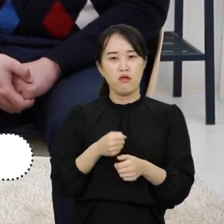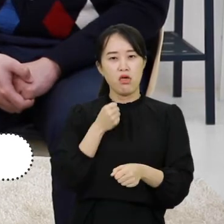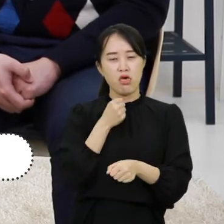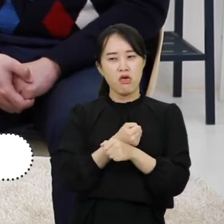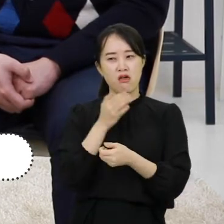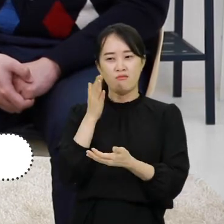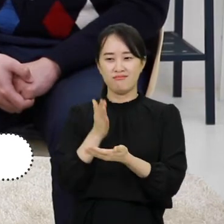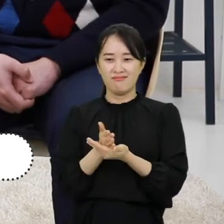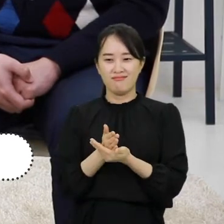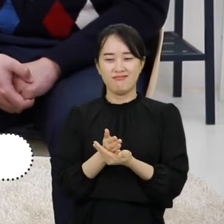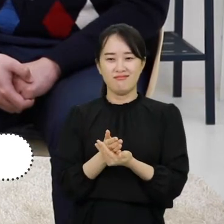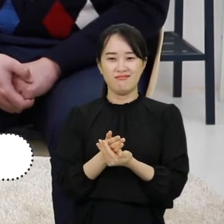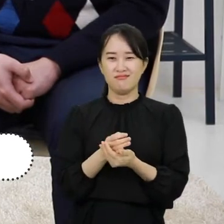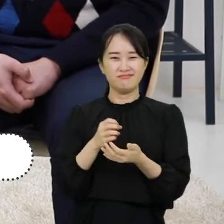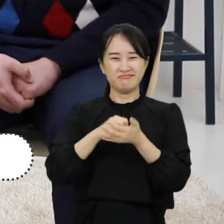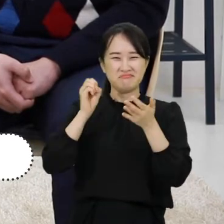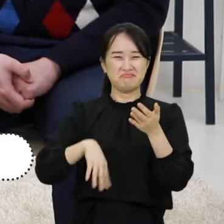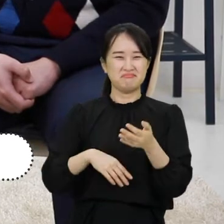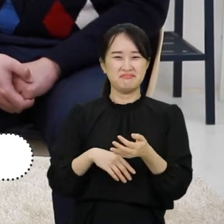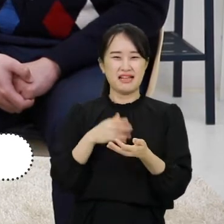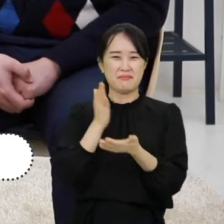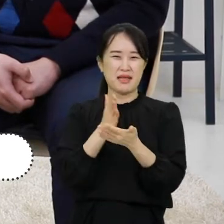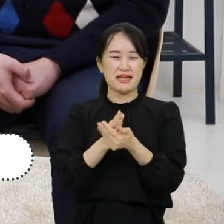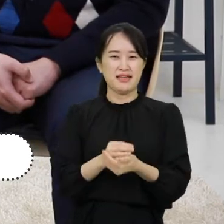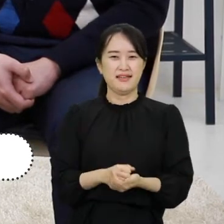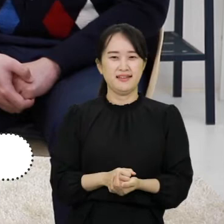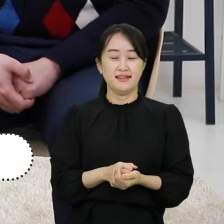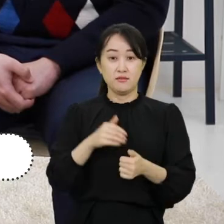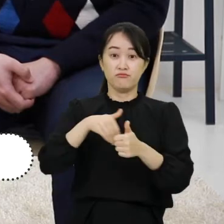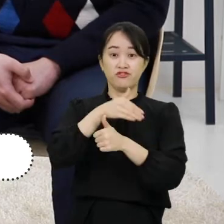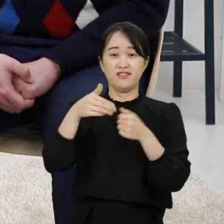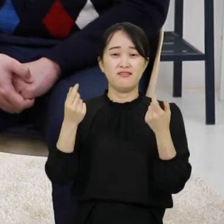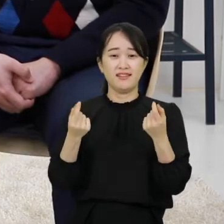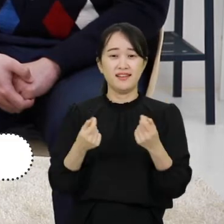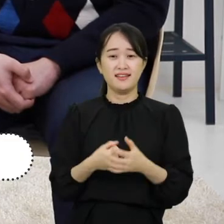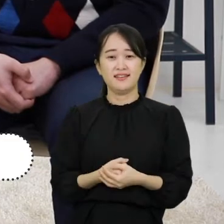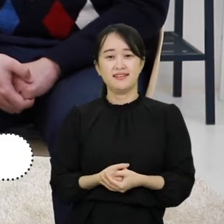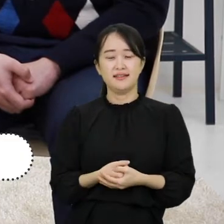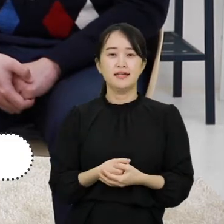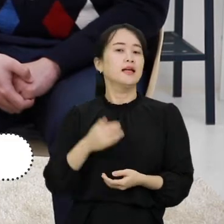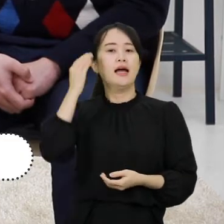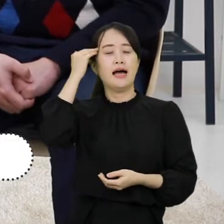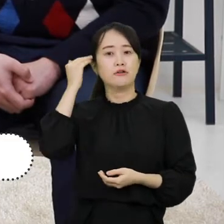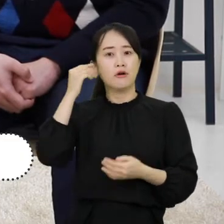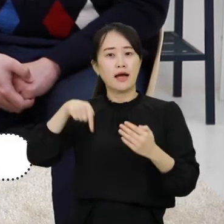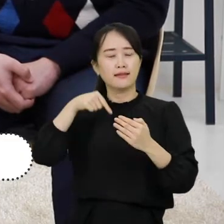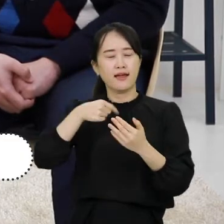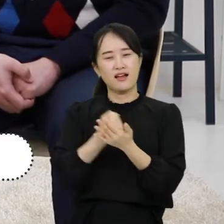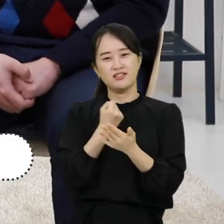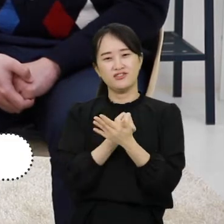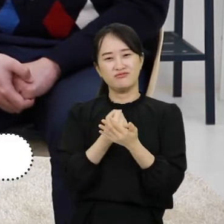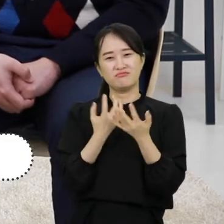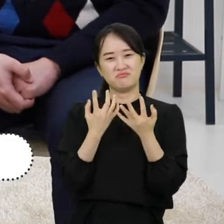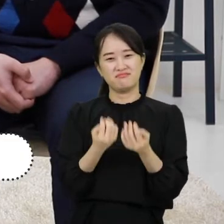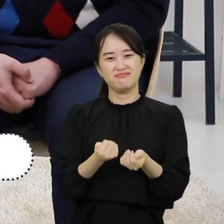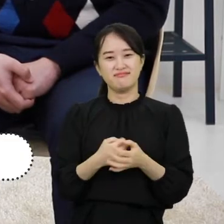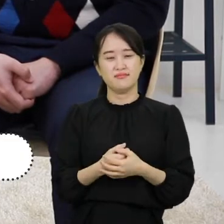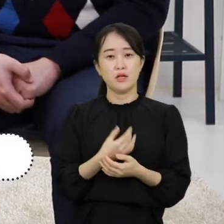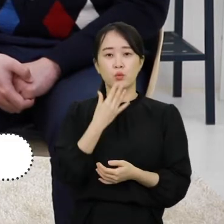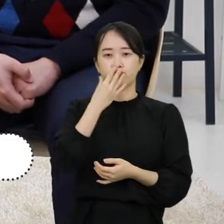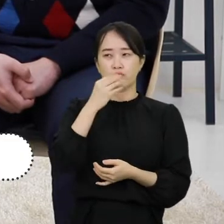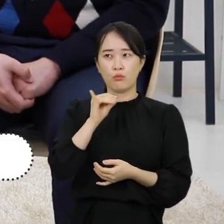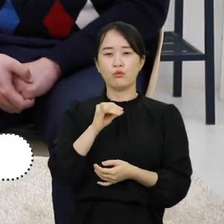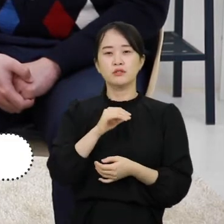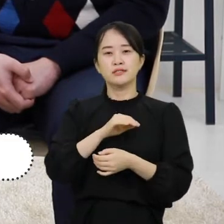그만 안 해도 그만이면은 그냥 안 한다. 약간 이런 게 조금 아직 있는 것 같아서 우리나라에서는 좀 아쉬운 부분이 이렇게 생길 때가 있죠.